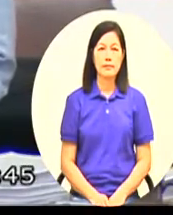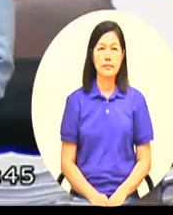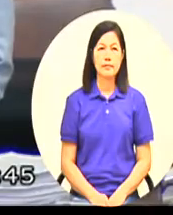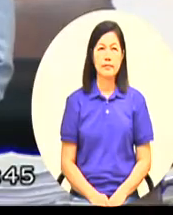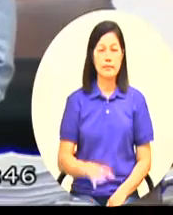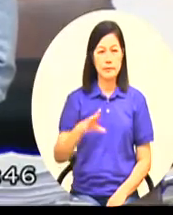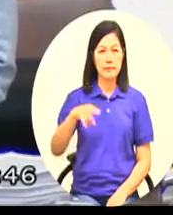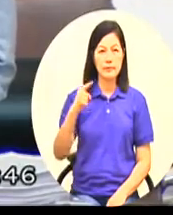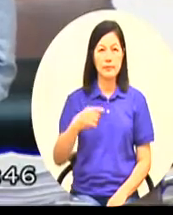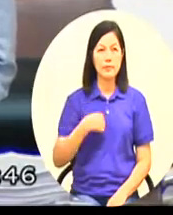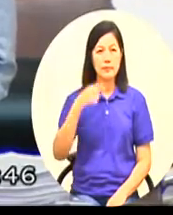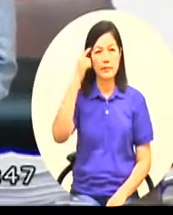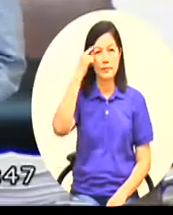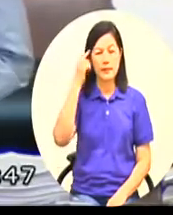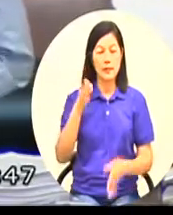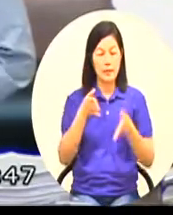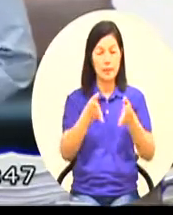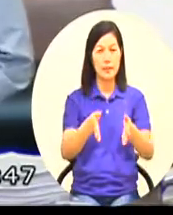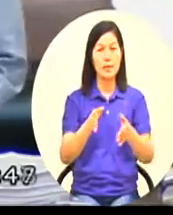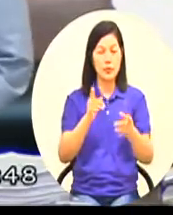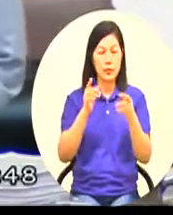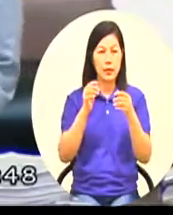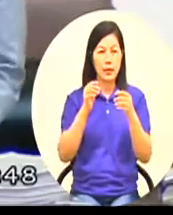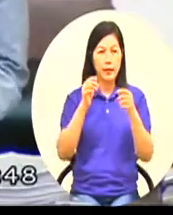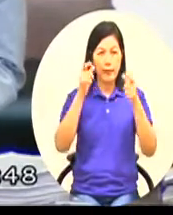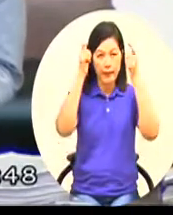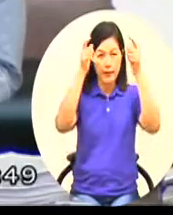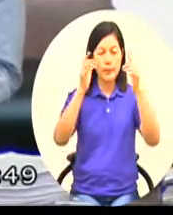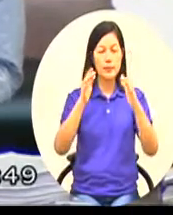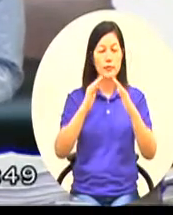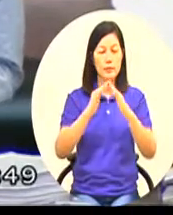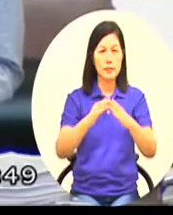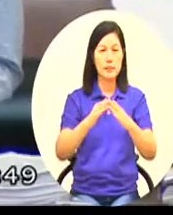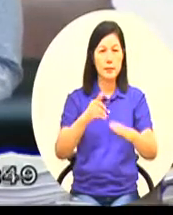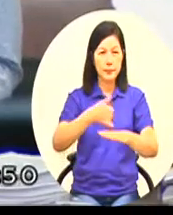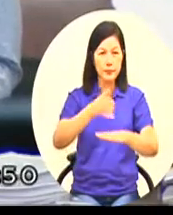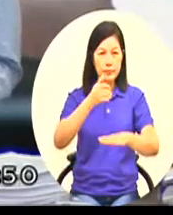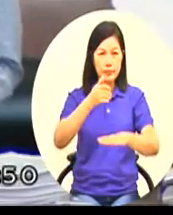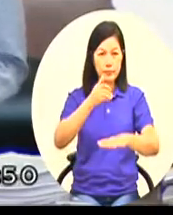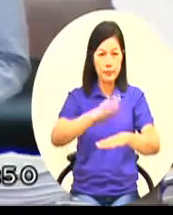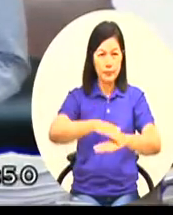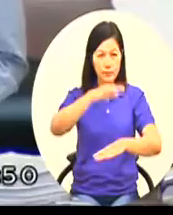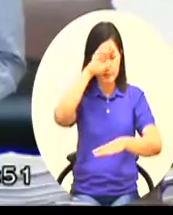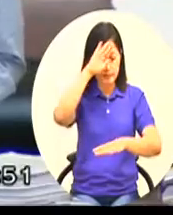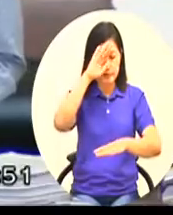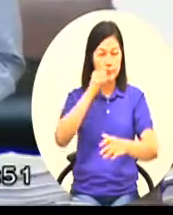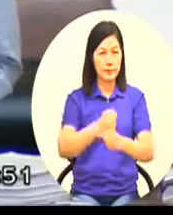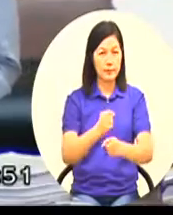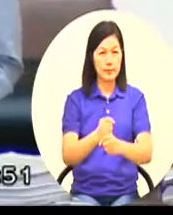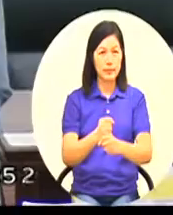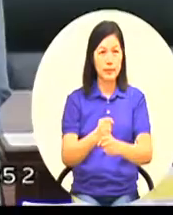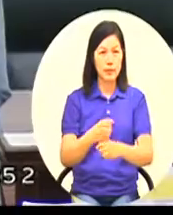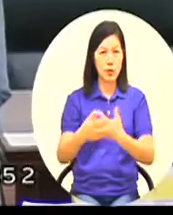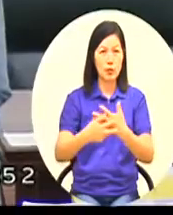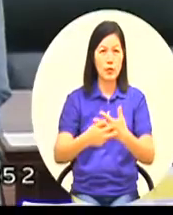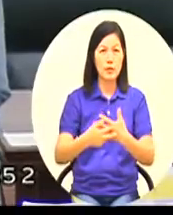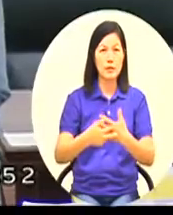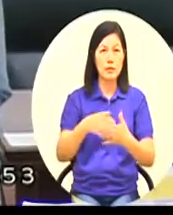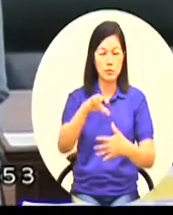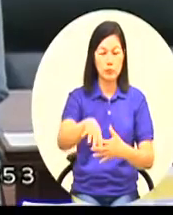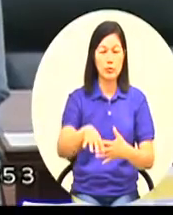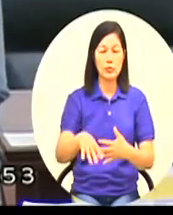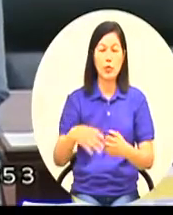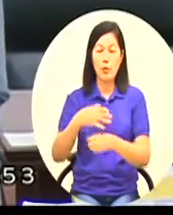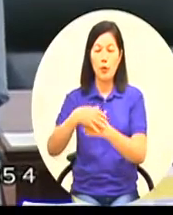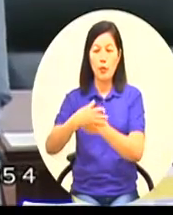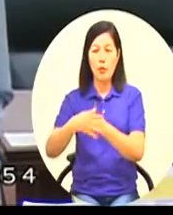首先我想针对高雄市今年的登革热的疫情登革热的工作对我们的卫生局跟环保局给予